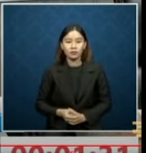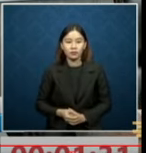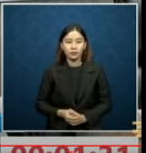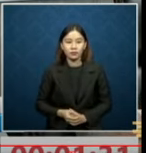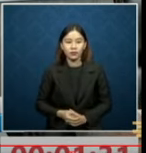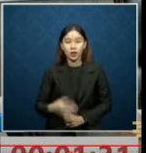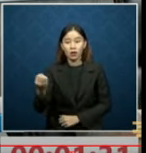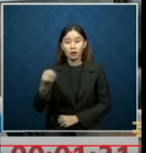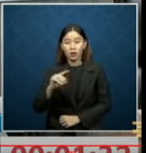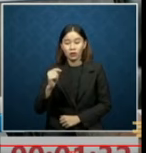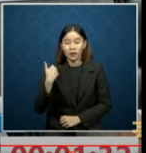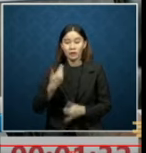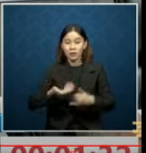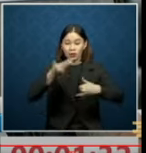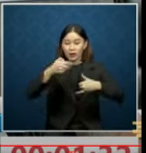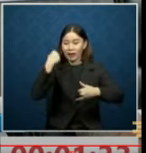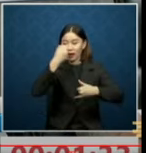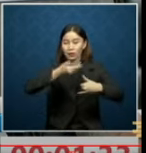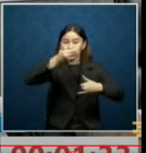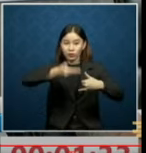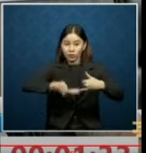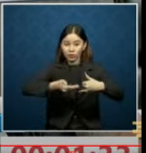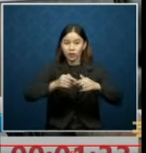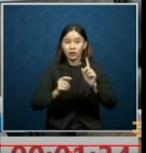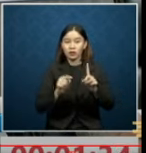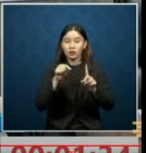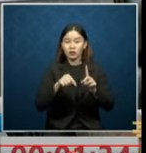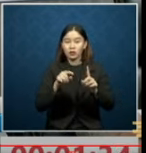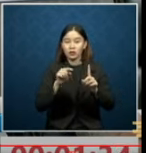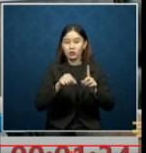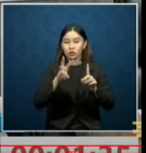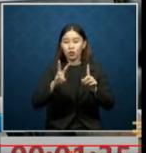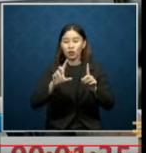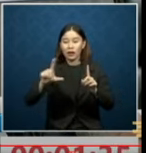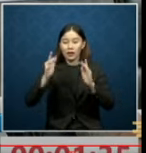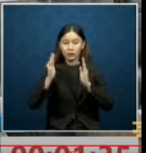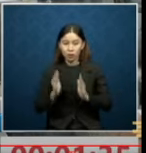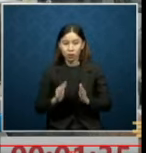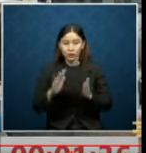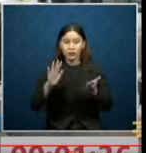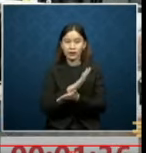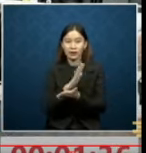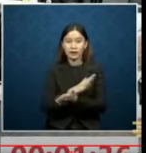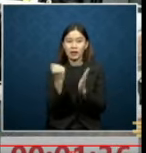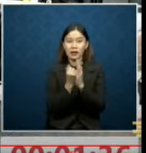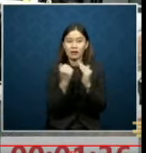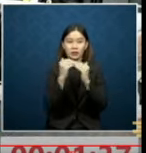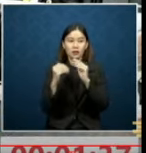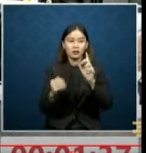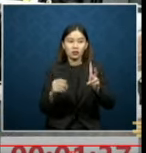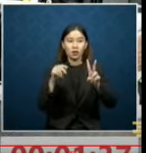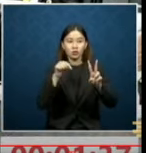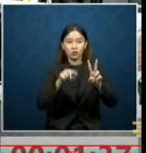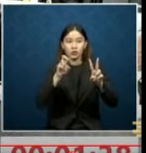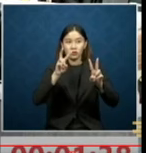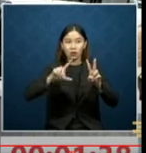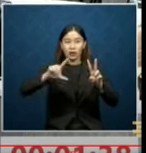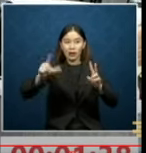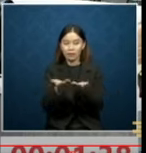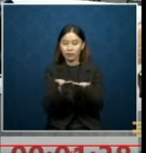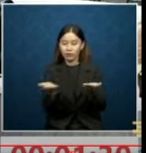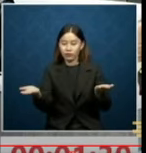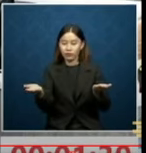ท่านบอกว่ามีคุณสมบัติคนที่มีคุณสมบัติเนี่ย 1.6 ล้านรายเอกสารสิทธิ์ 2.2 ล้าน